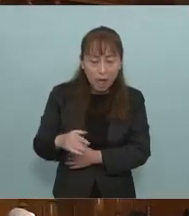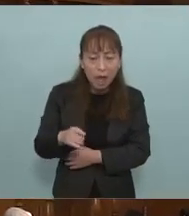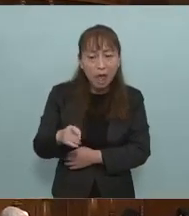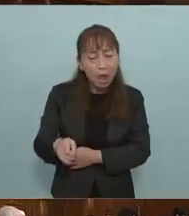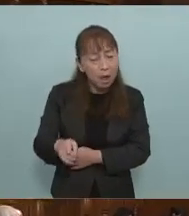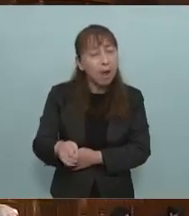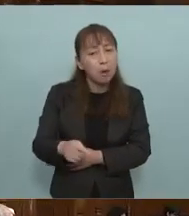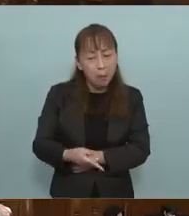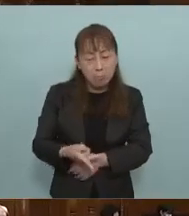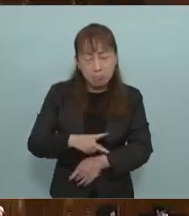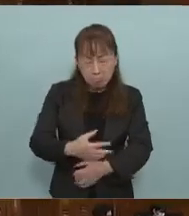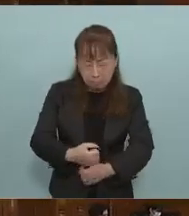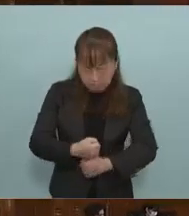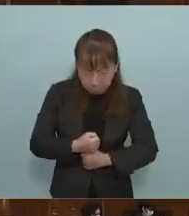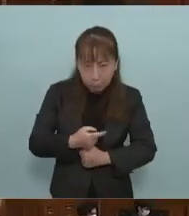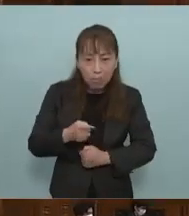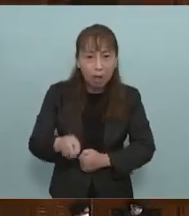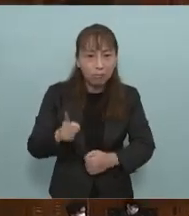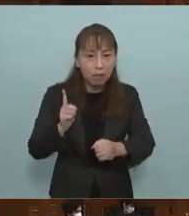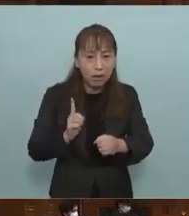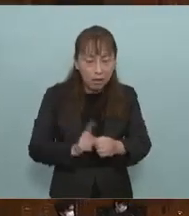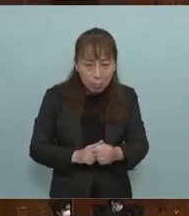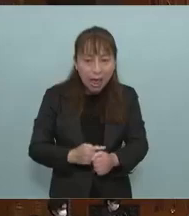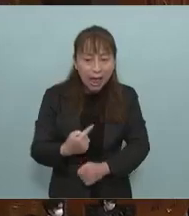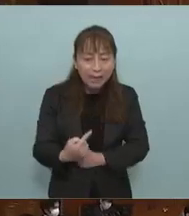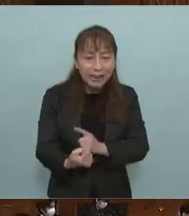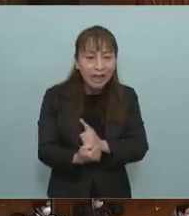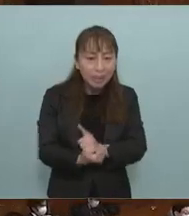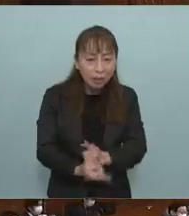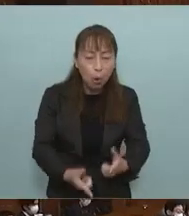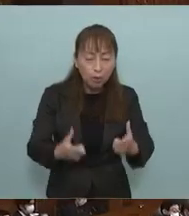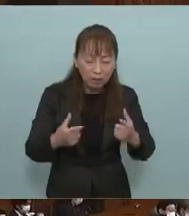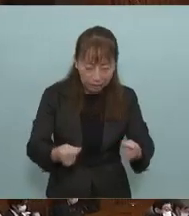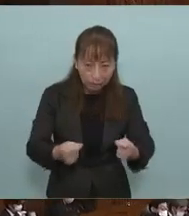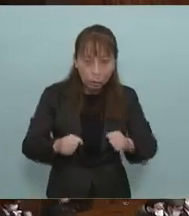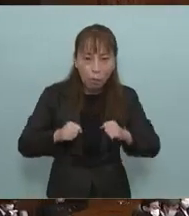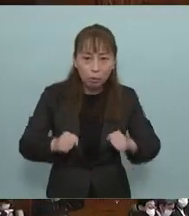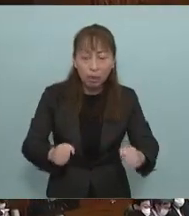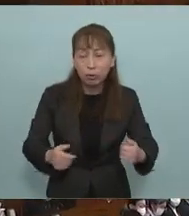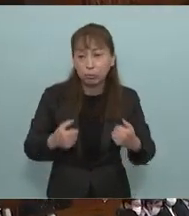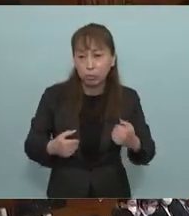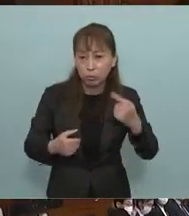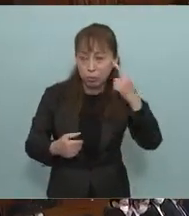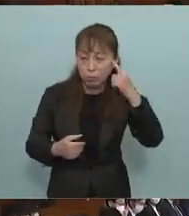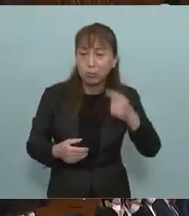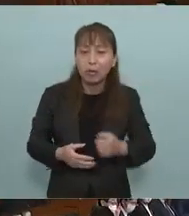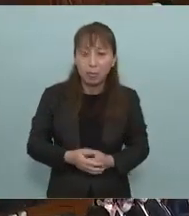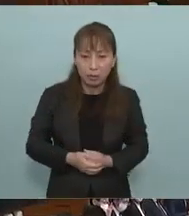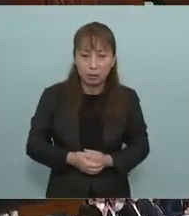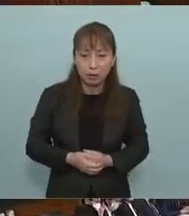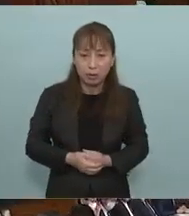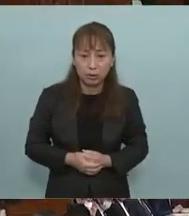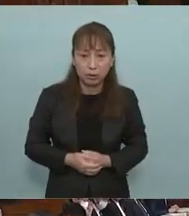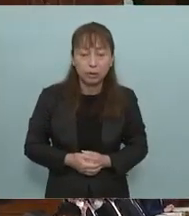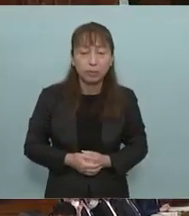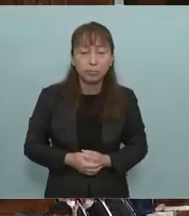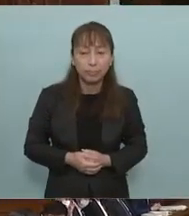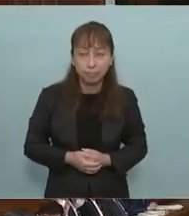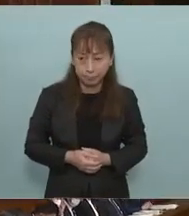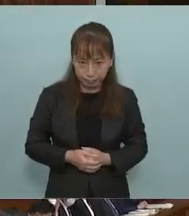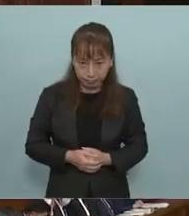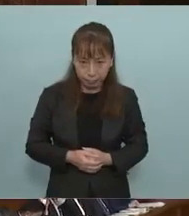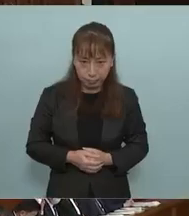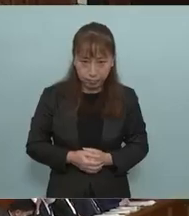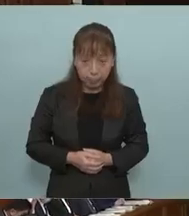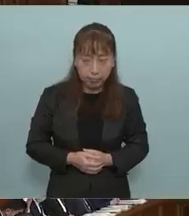した悲劇を繰り返すことがないよう、対策を徹底する必要があると考えます。このため、